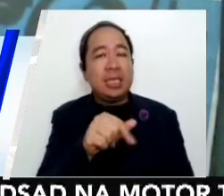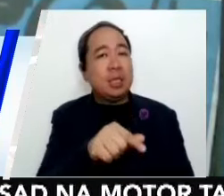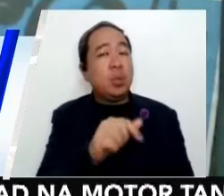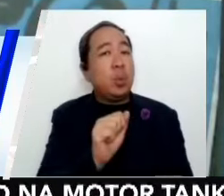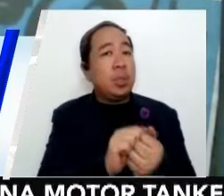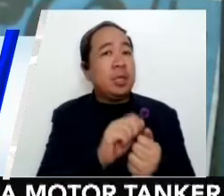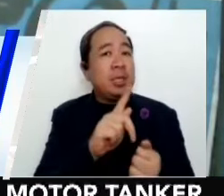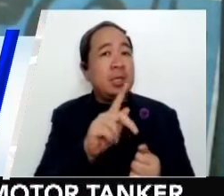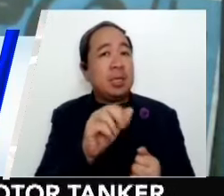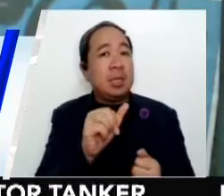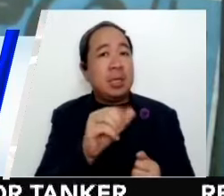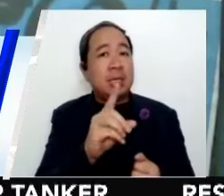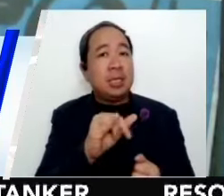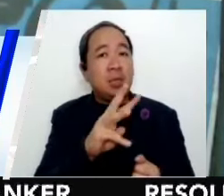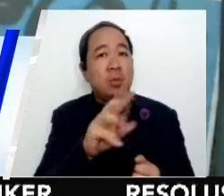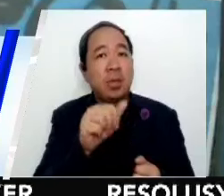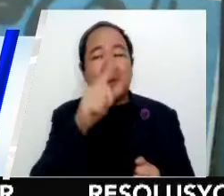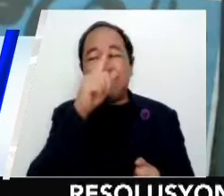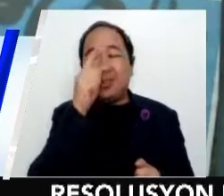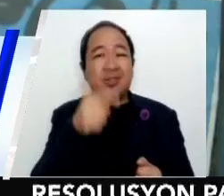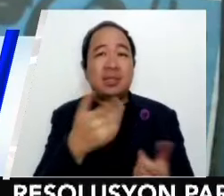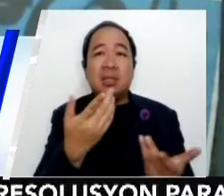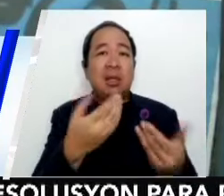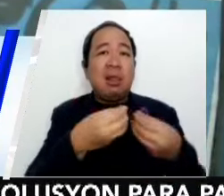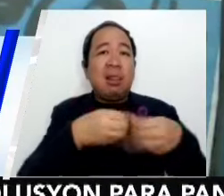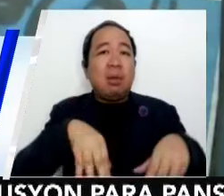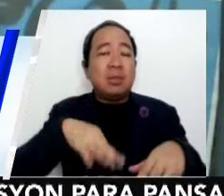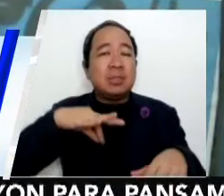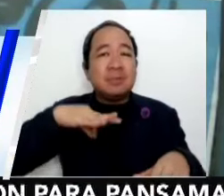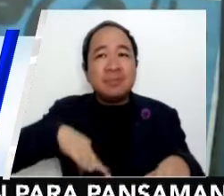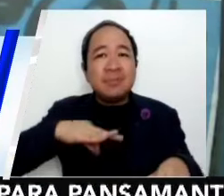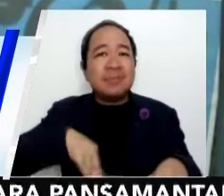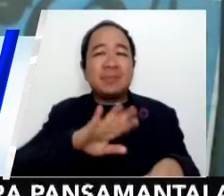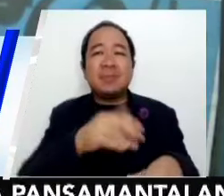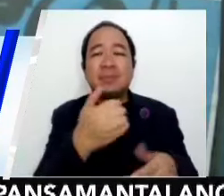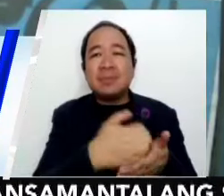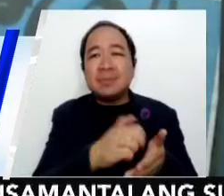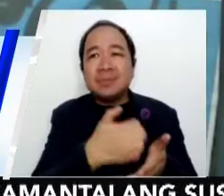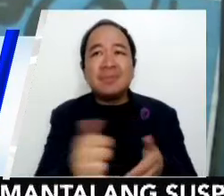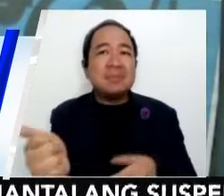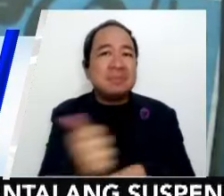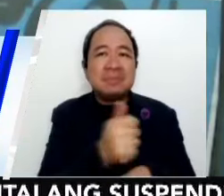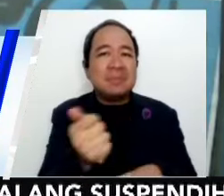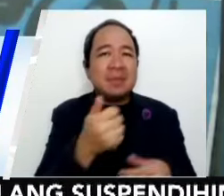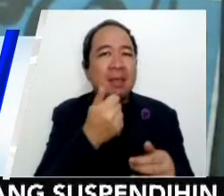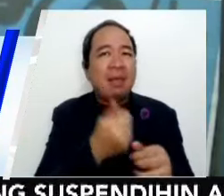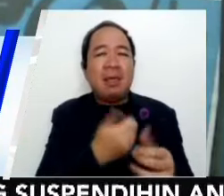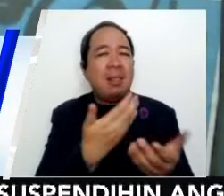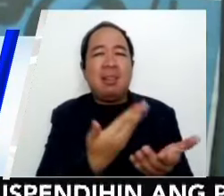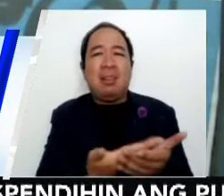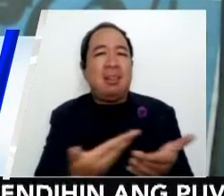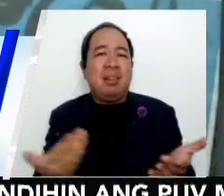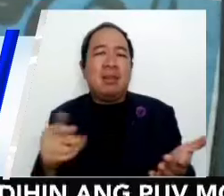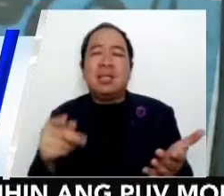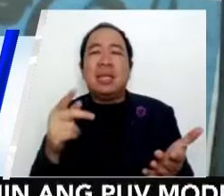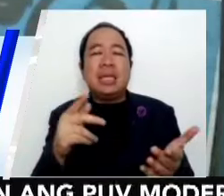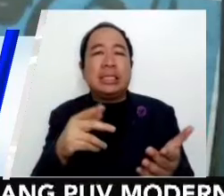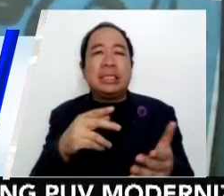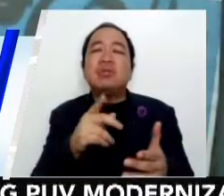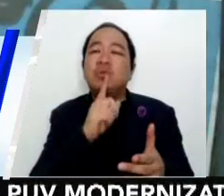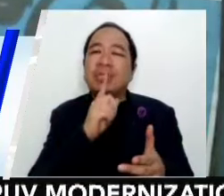sila. Talo doon sa mga ginastos sila sa pagpapakiskis ng palay at pagbabiyahe ng mga bigas mula sa